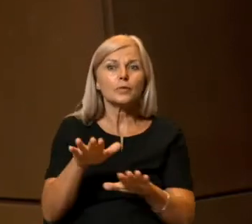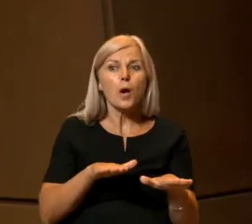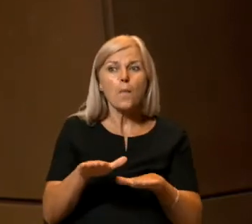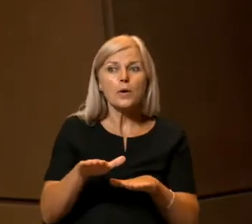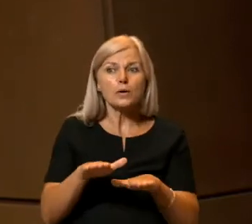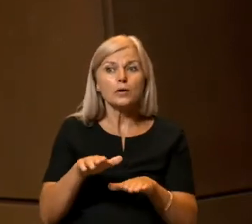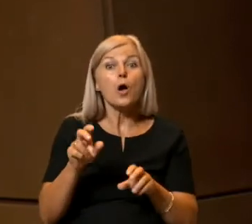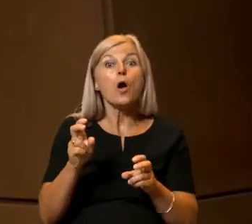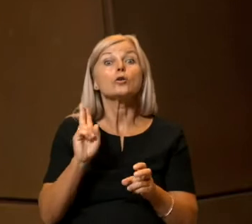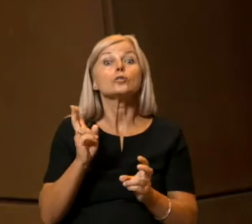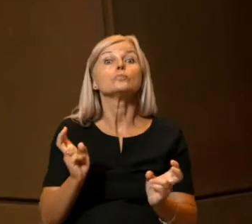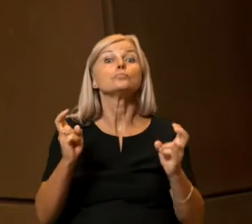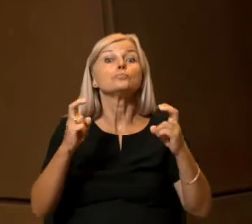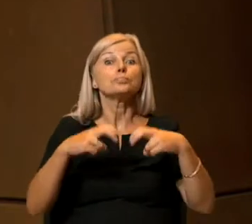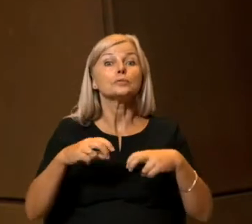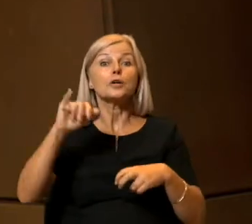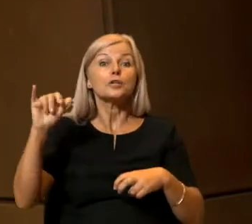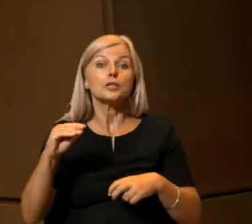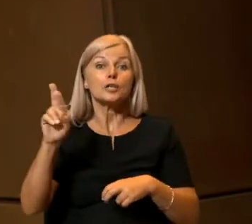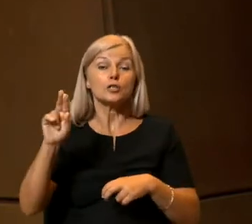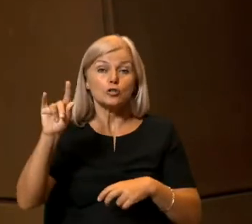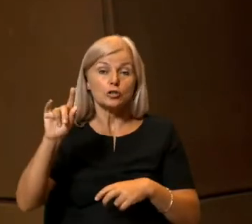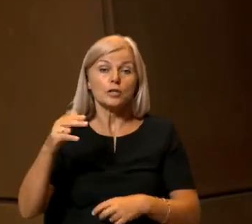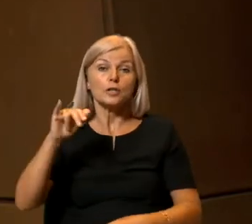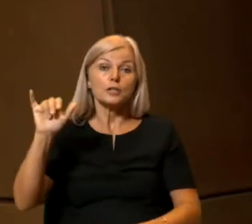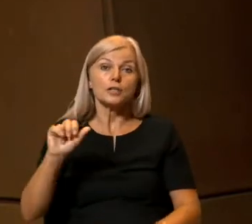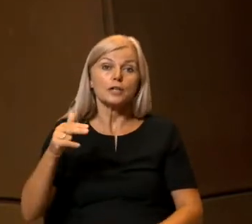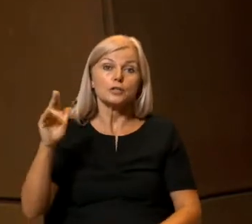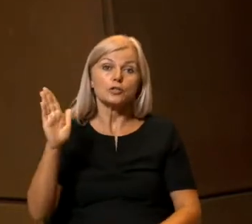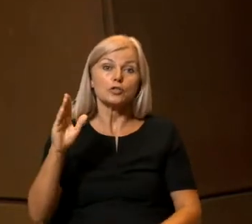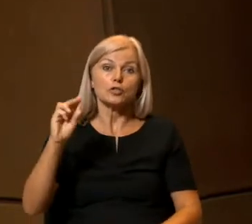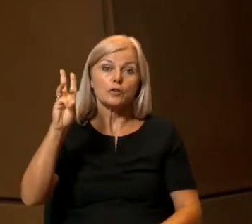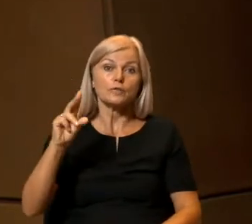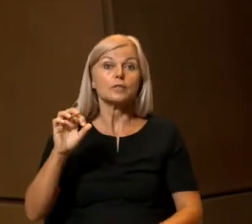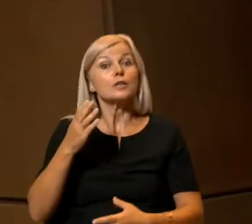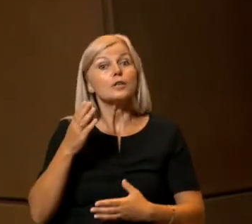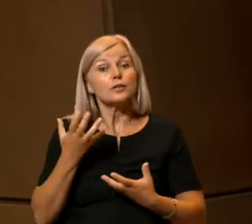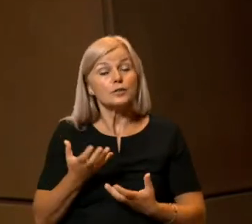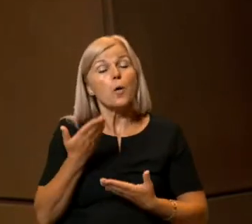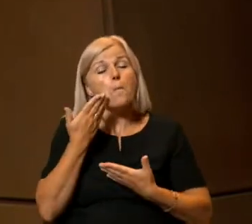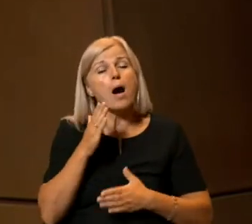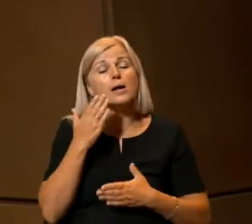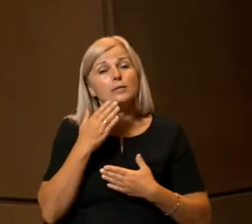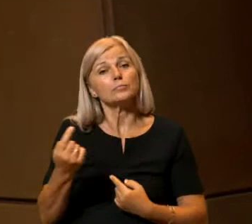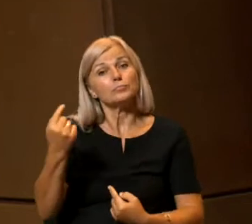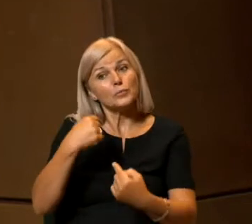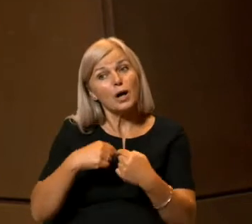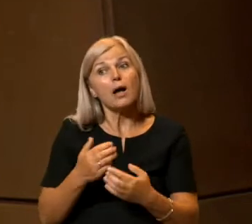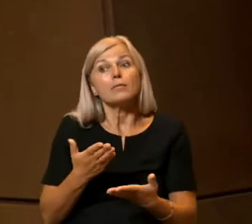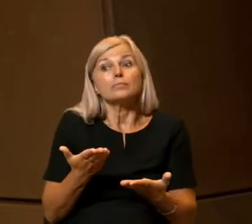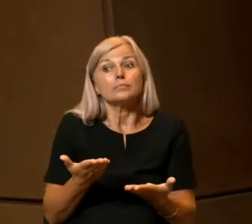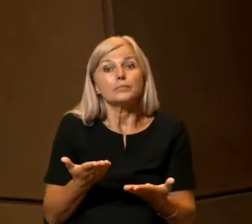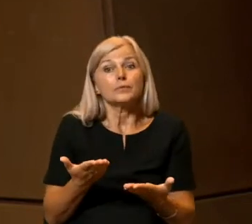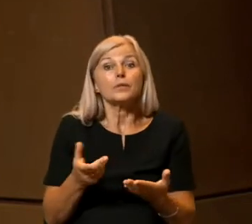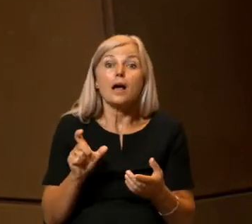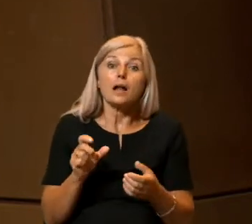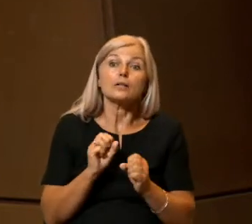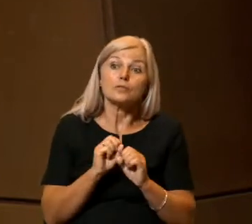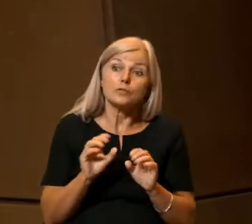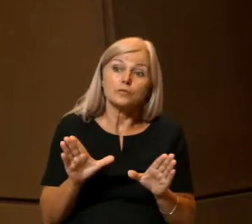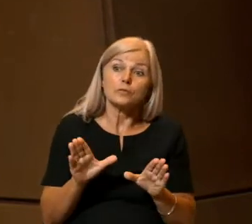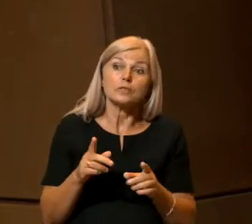Twórcą loga jest Jerzy Janiszewski, który bardzo chciał być z nami, ale z przyczyn oczywistych być